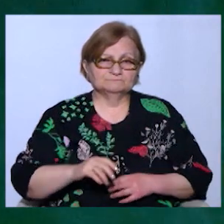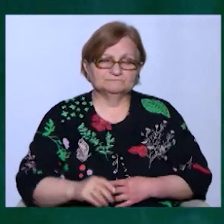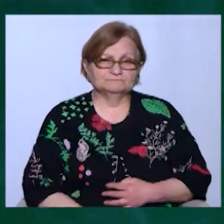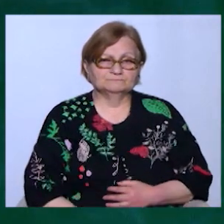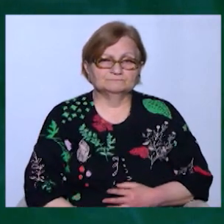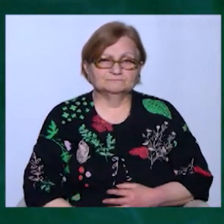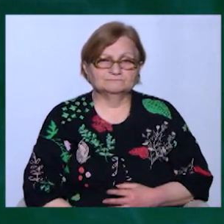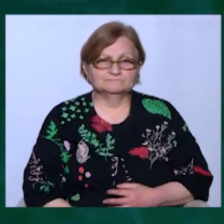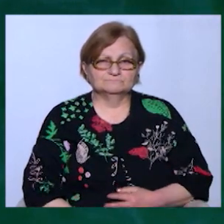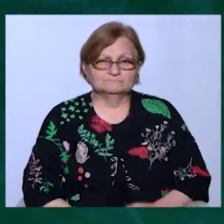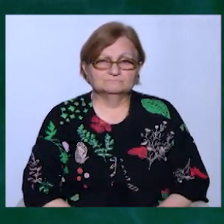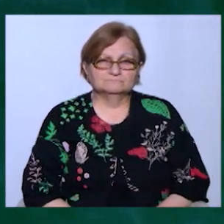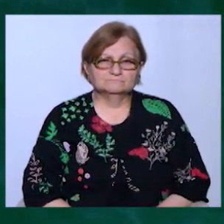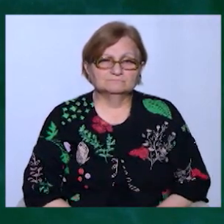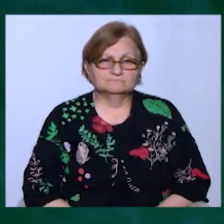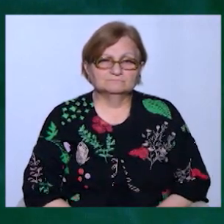წრეწირი.